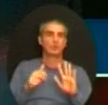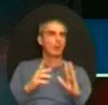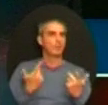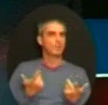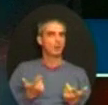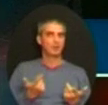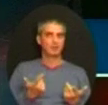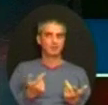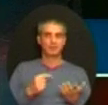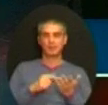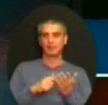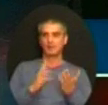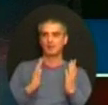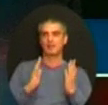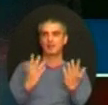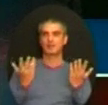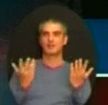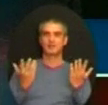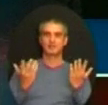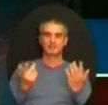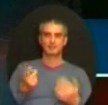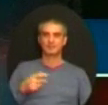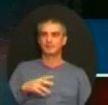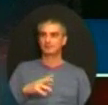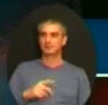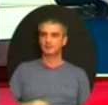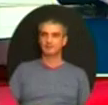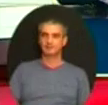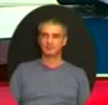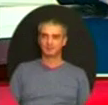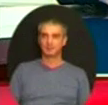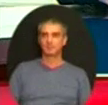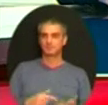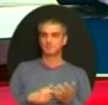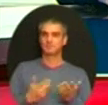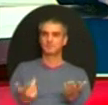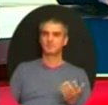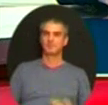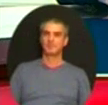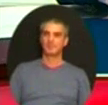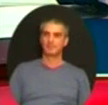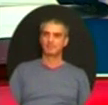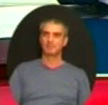למה? כך. כי זה המשכה. אז 66, מה זה משנה? עזר.